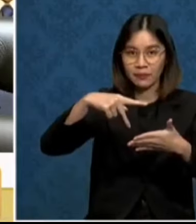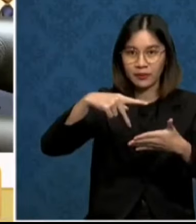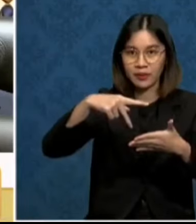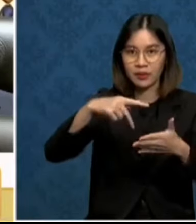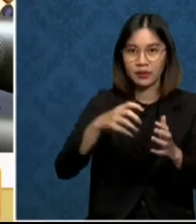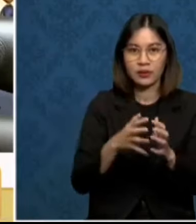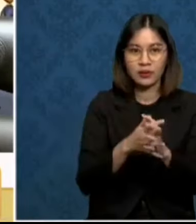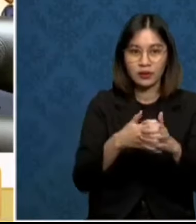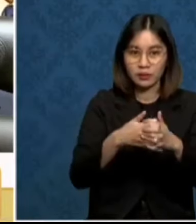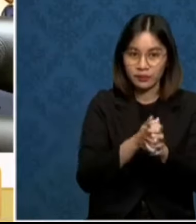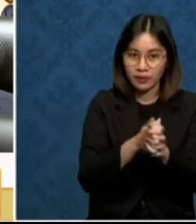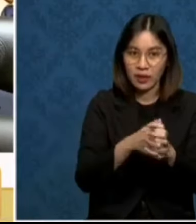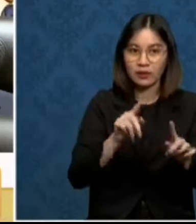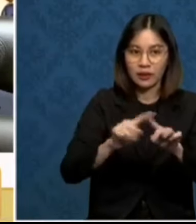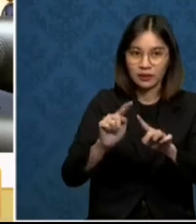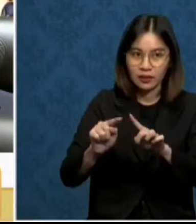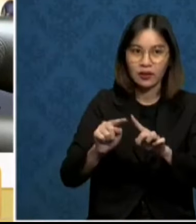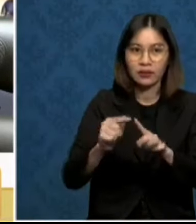อยู่